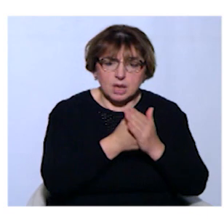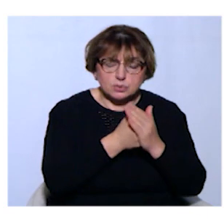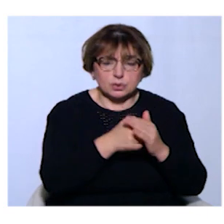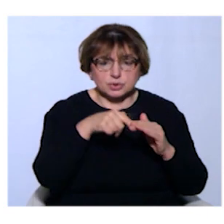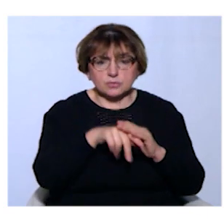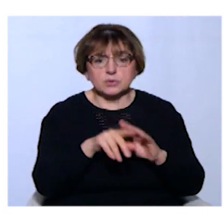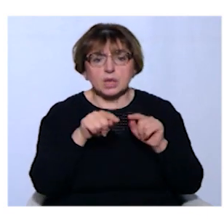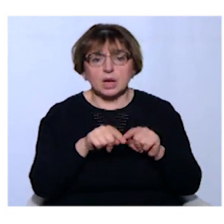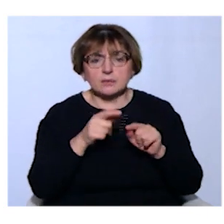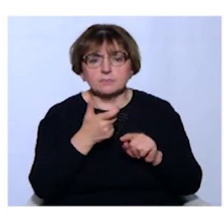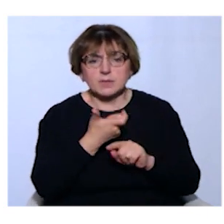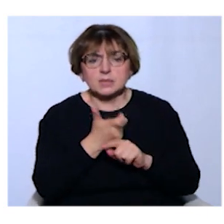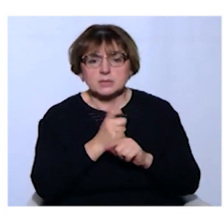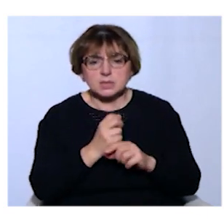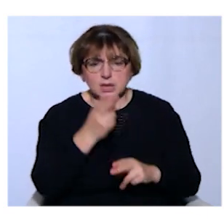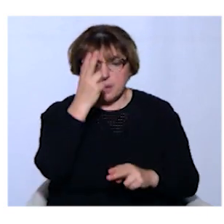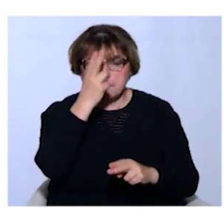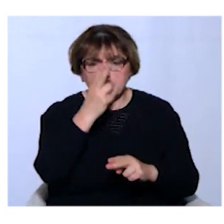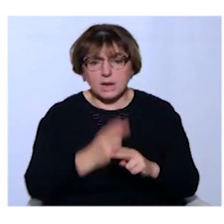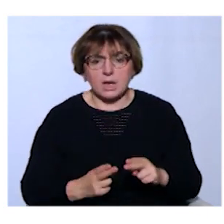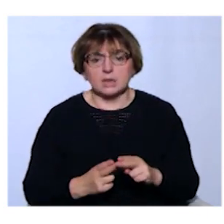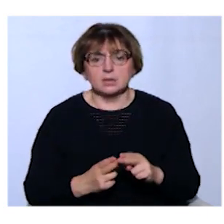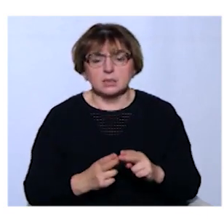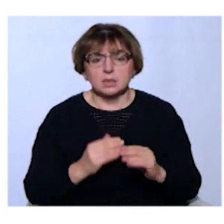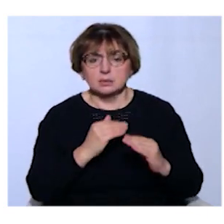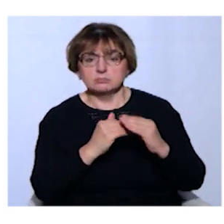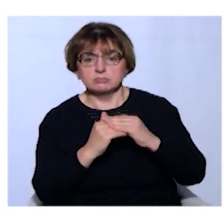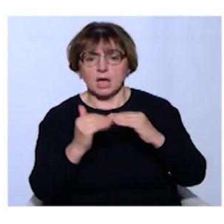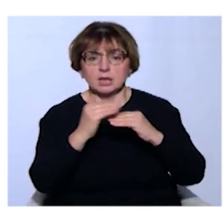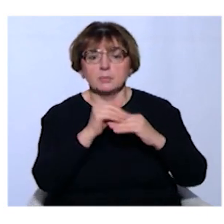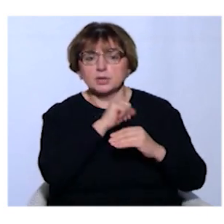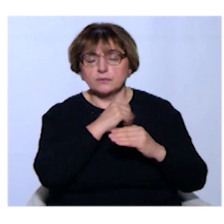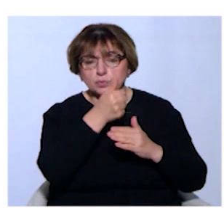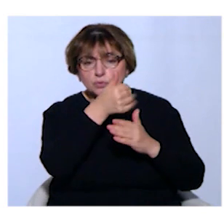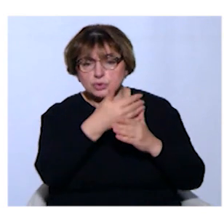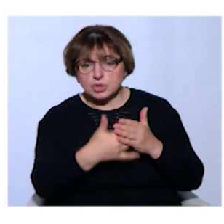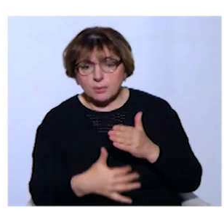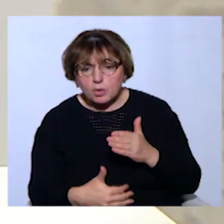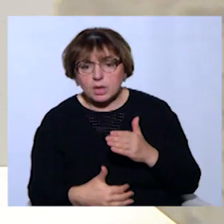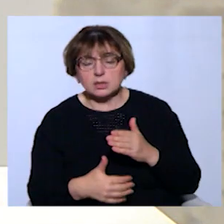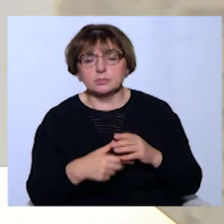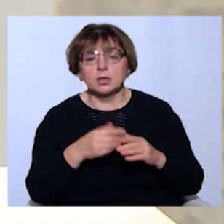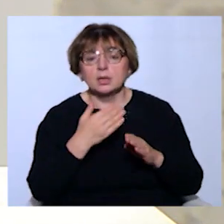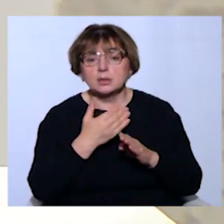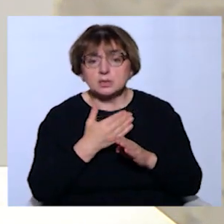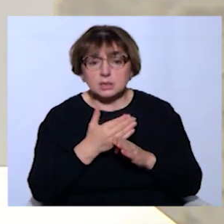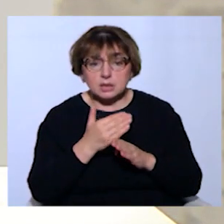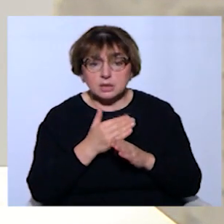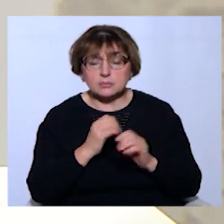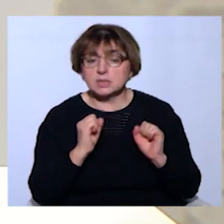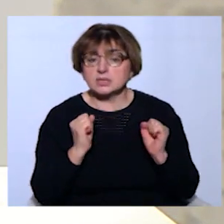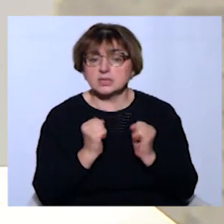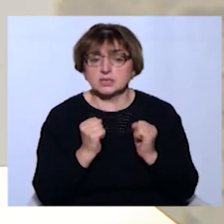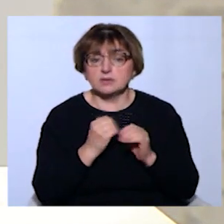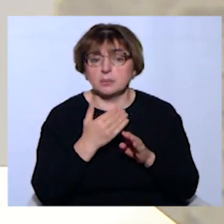არის და აი ძალიან მყარ ქანებად ყალიბდება. თანაც ძალიან ნელა